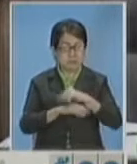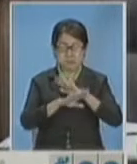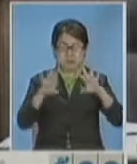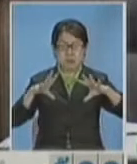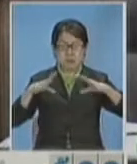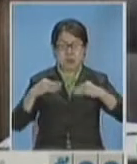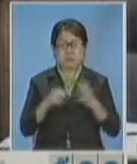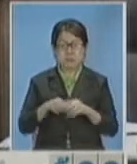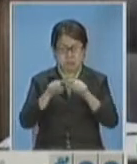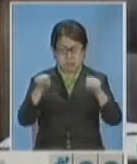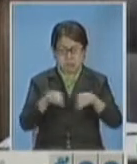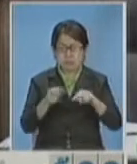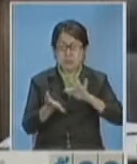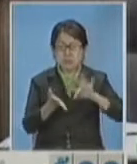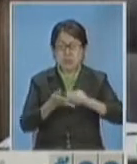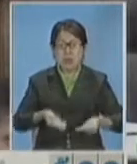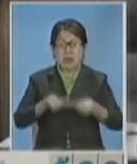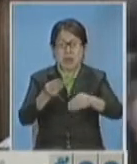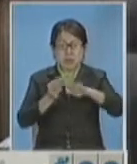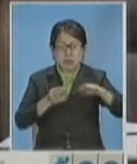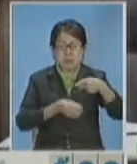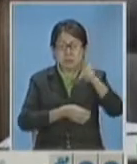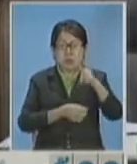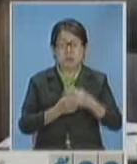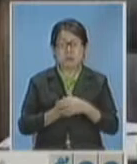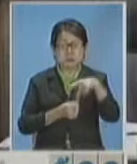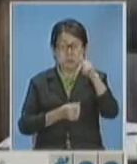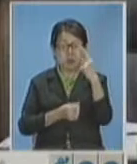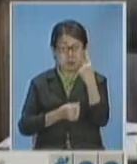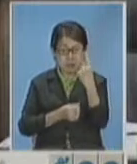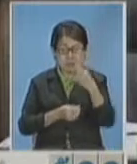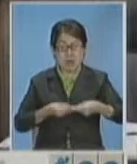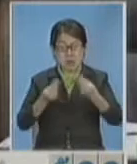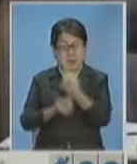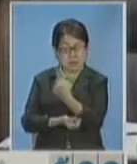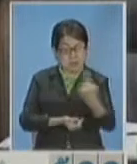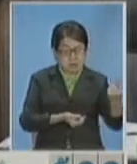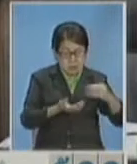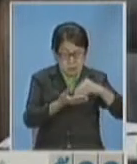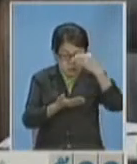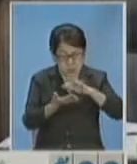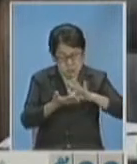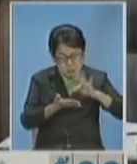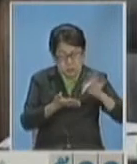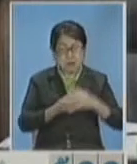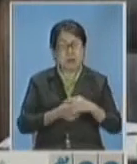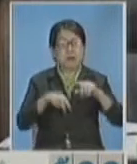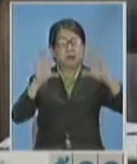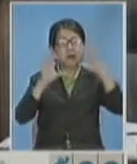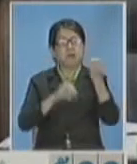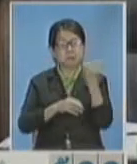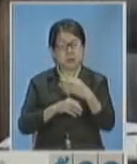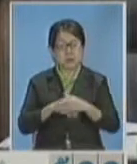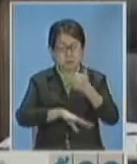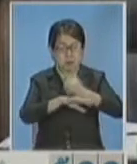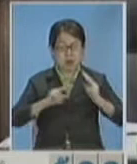จัดคอมพิวเตอร์พกพาให้กับเด็กเล็กที่อยู่ในชั้นระดับชั้นป.1 นะคะเพราะว่าถึงแม้ว่าท่านจะอ้างว่าท่านรัฐมน